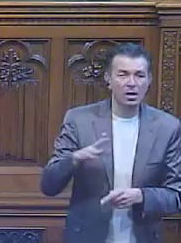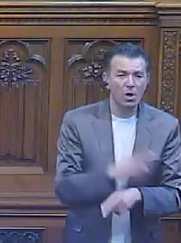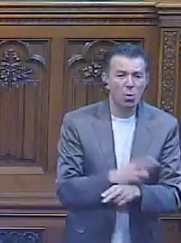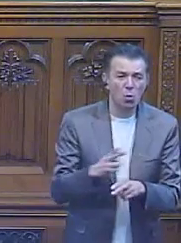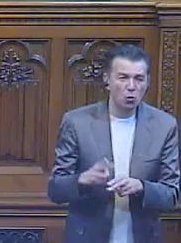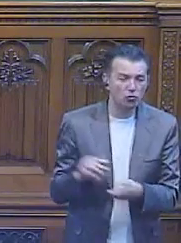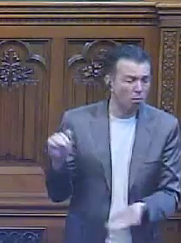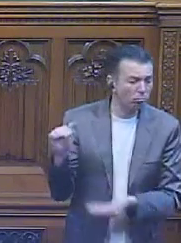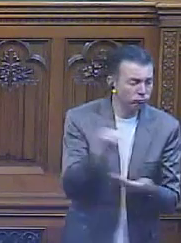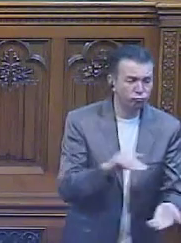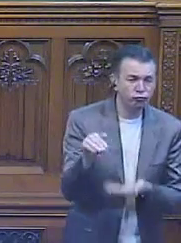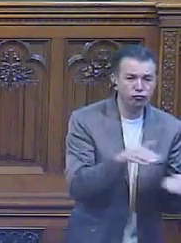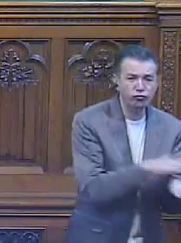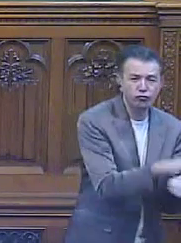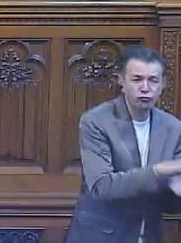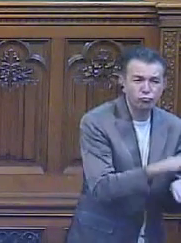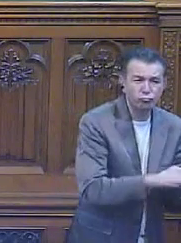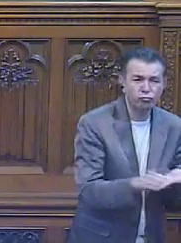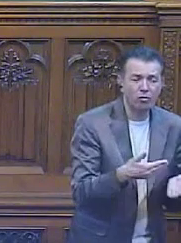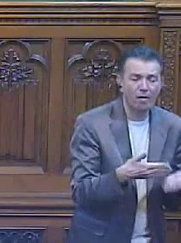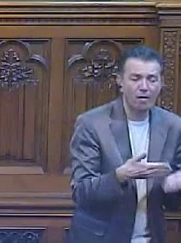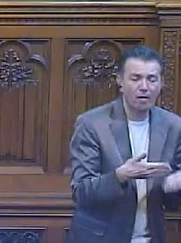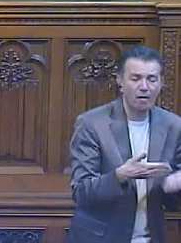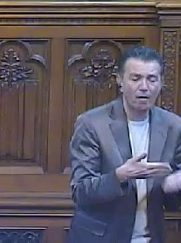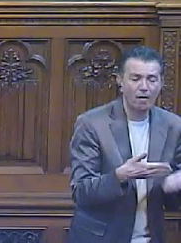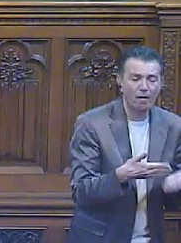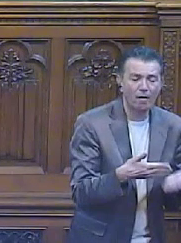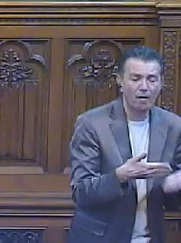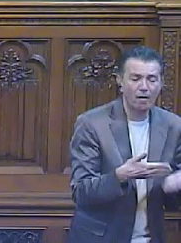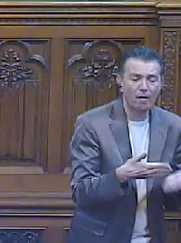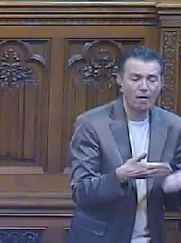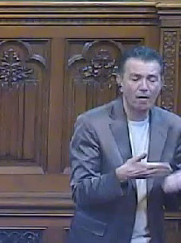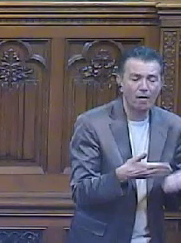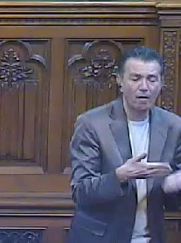EU-Staaten und machen nichts anderes, ja, als abschreckend